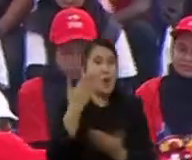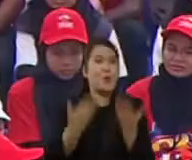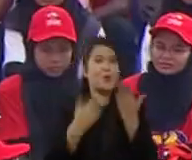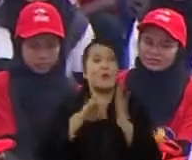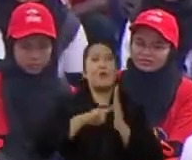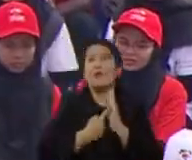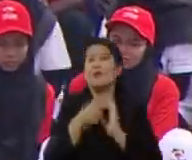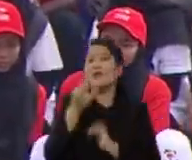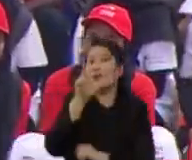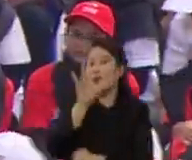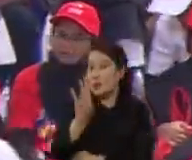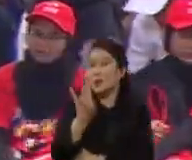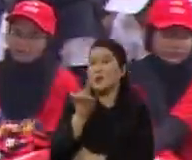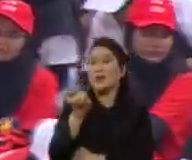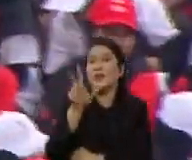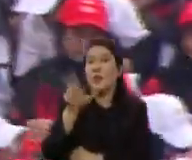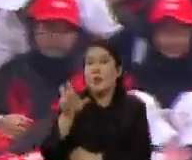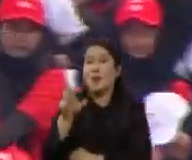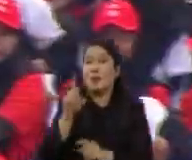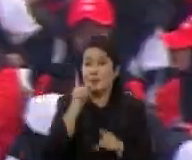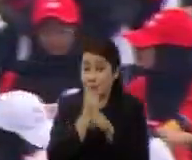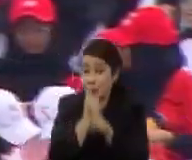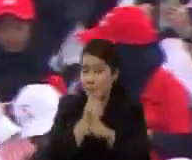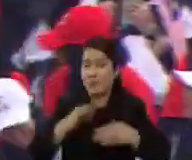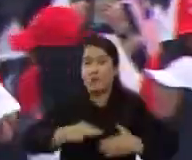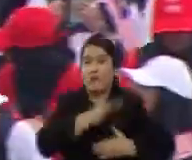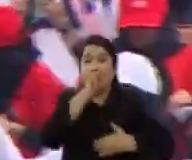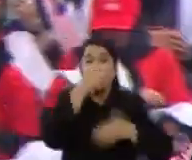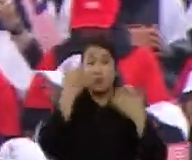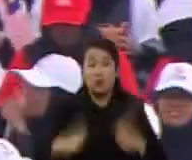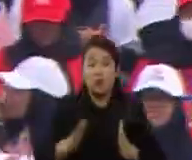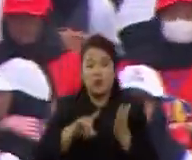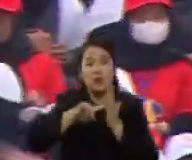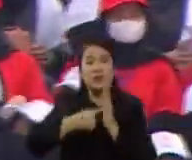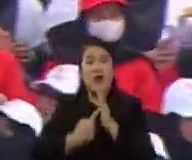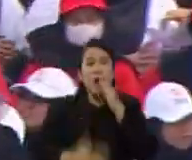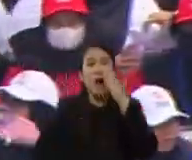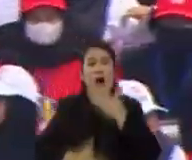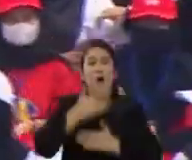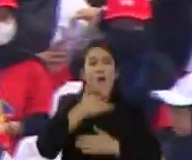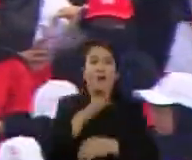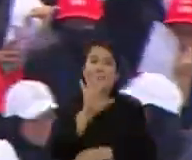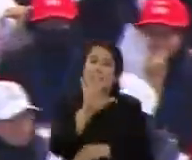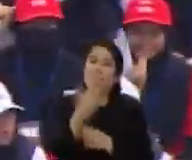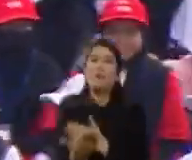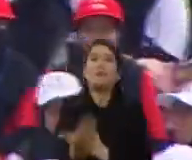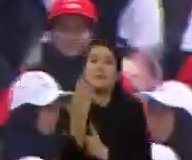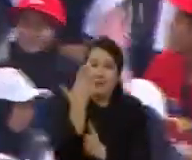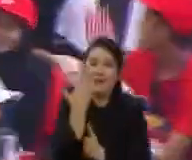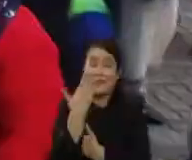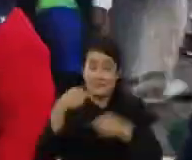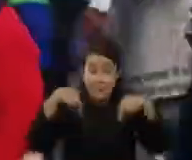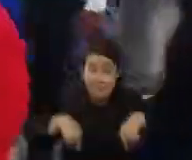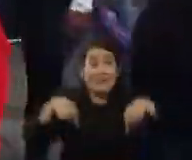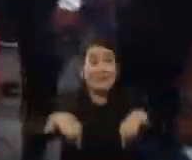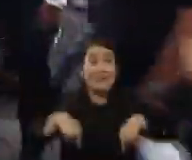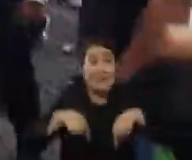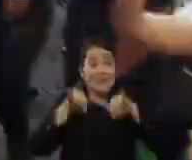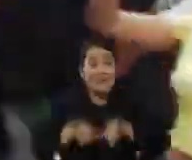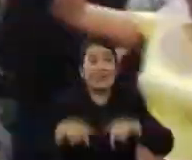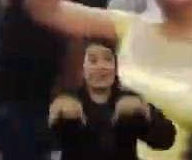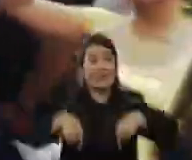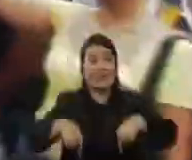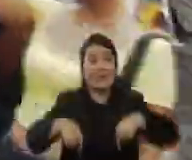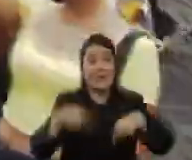bermula 7.30 pagi. Betul. Tetapi semangat mereka sudah bermula seawal pukul 5 pagi berada di Dataran Merdeka